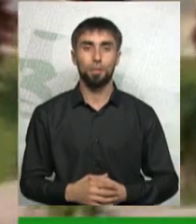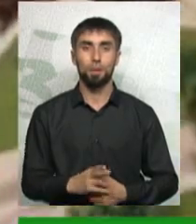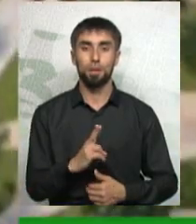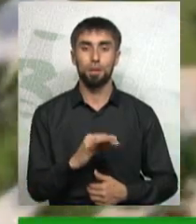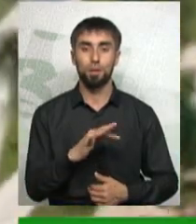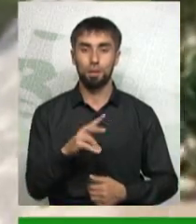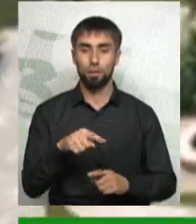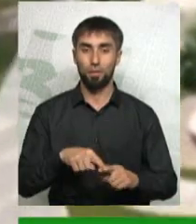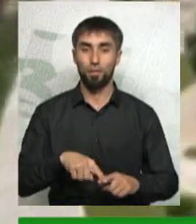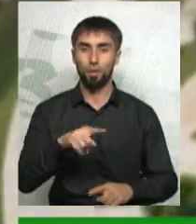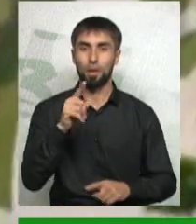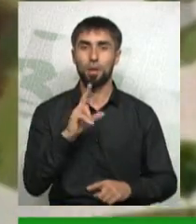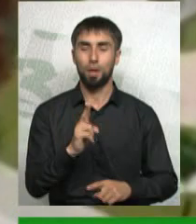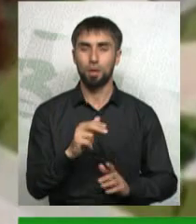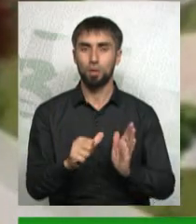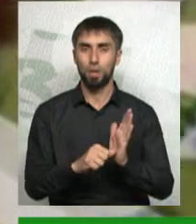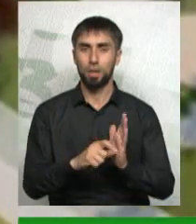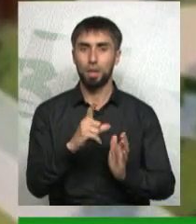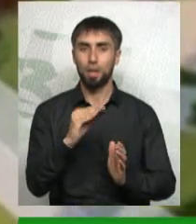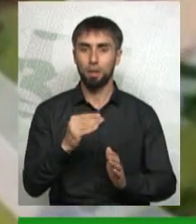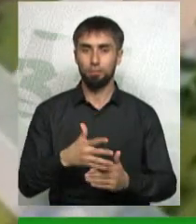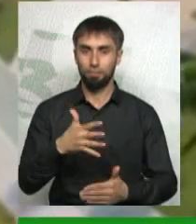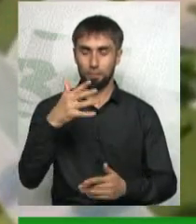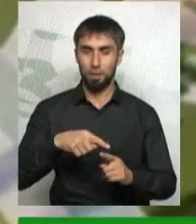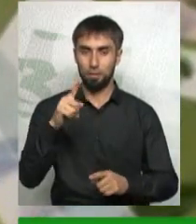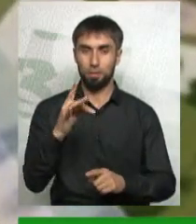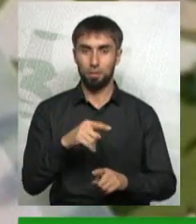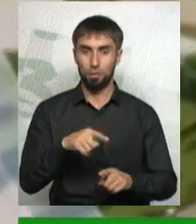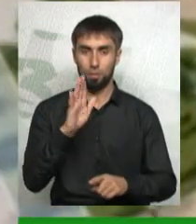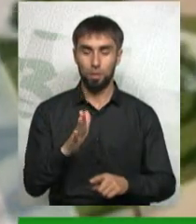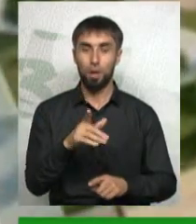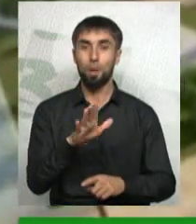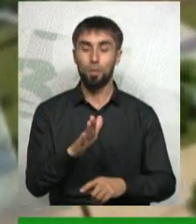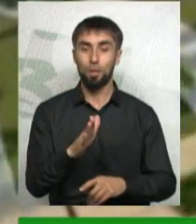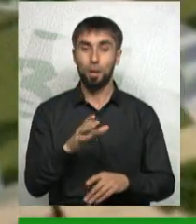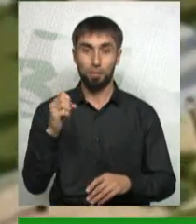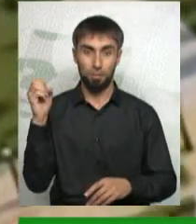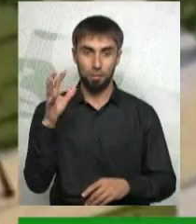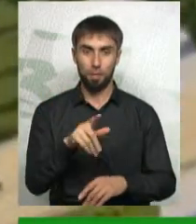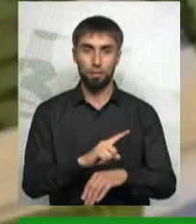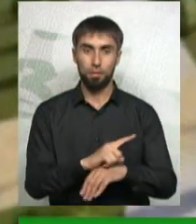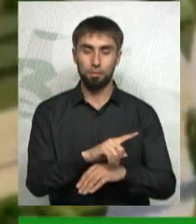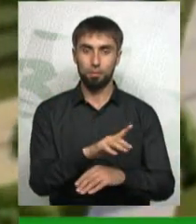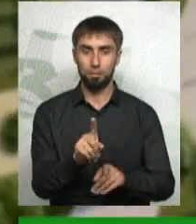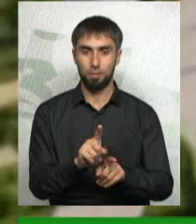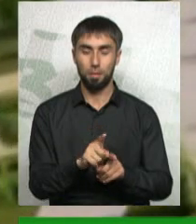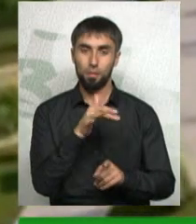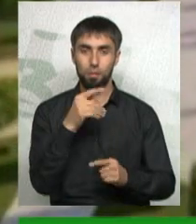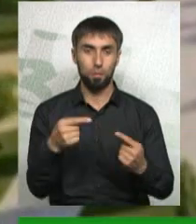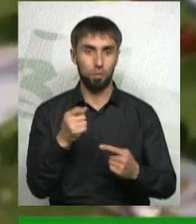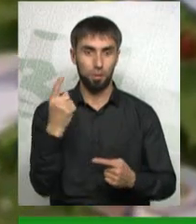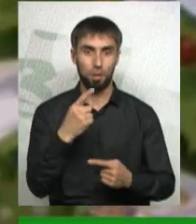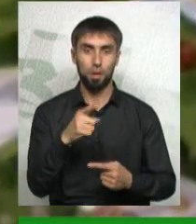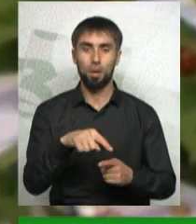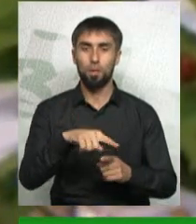Кинжал в высоту почти как шестиэтажное здание будет одновременно и гноманом солнечных часов, по которым можно будет определять точное время. Вокруг